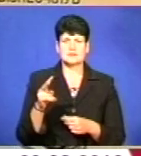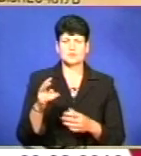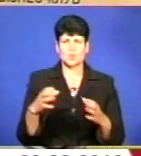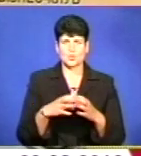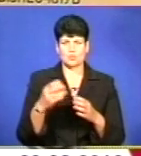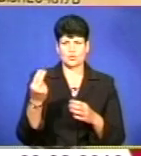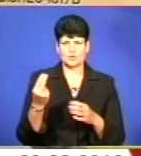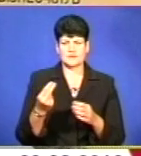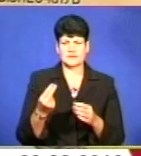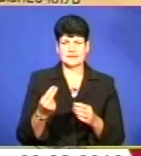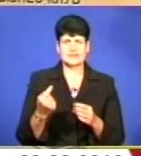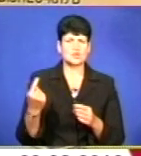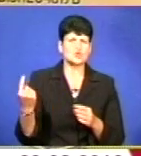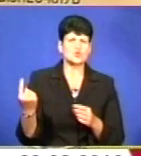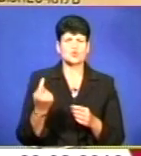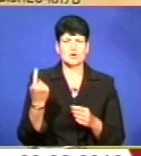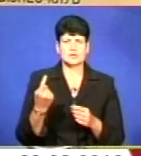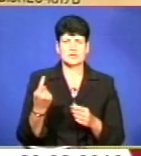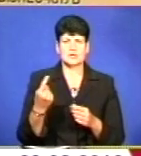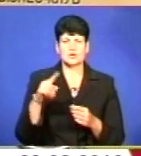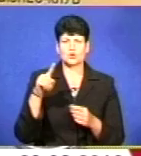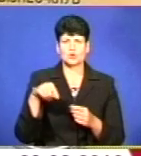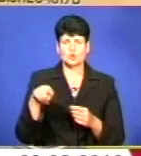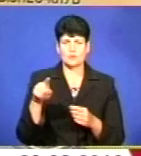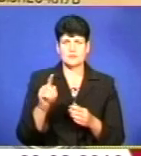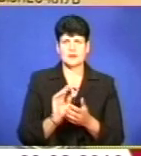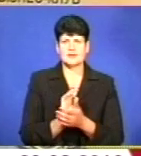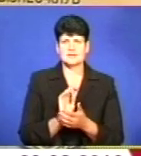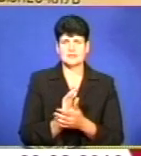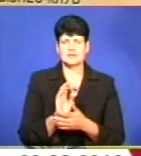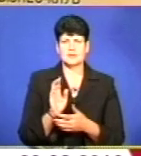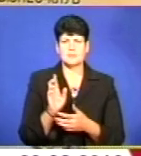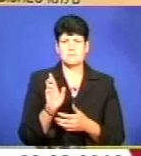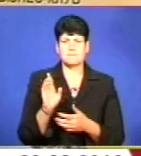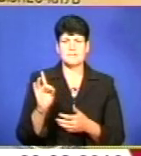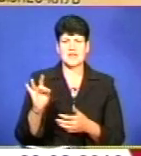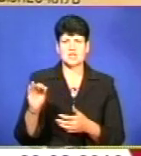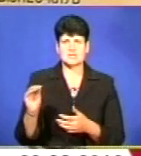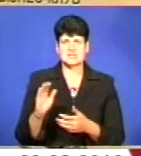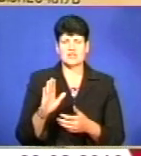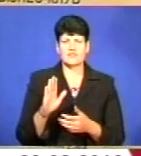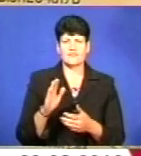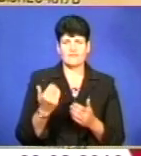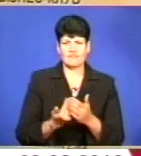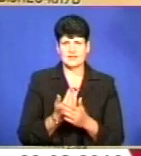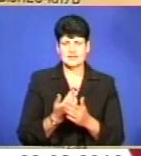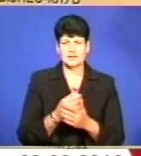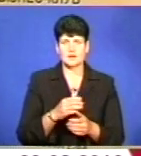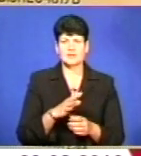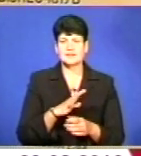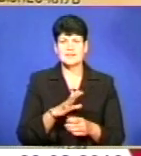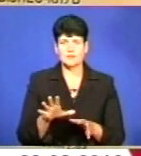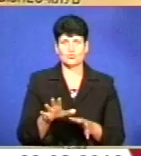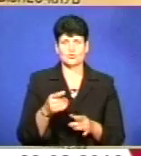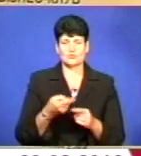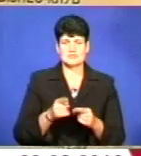художників, жодний номер газети «Береганський віче» не виходило без фото Ткачика. Для них це було все одно як явлення месії. Я йому